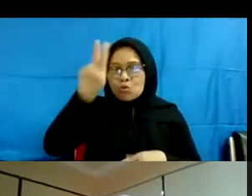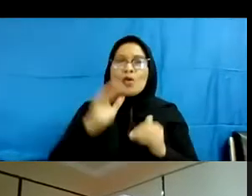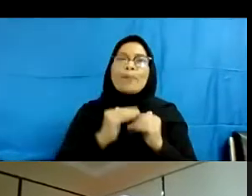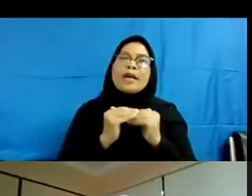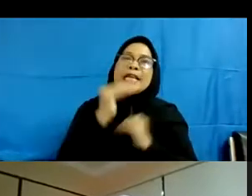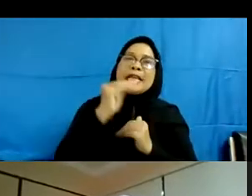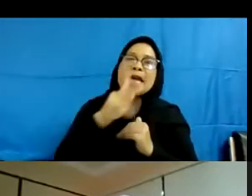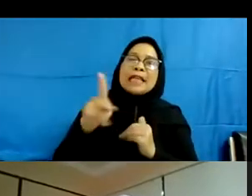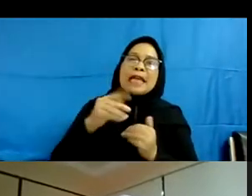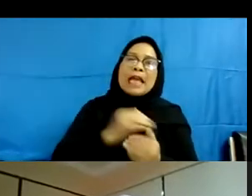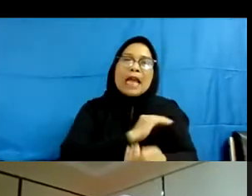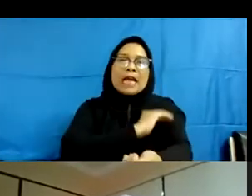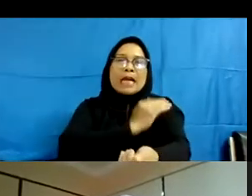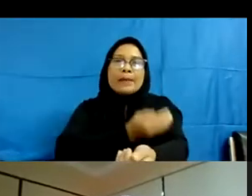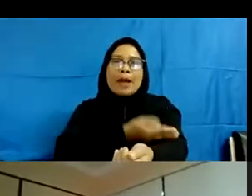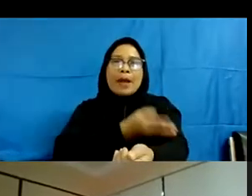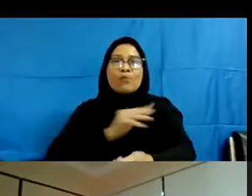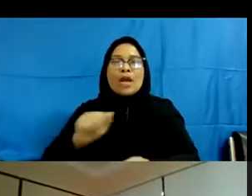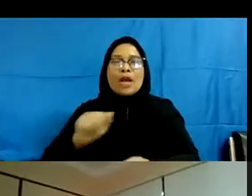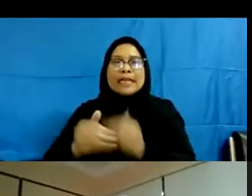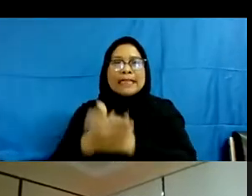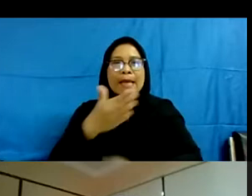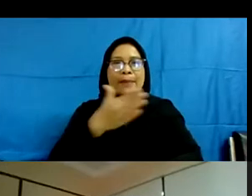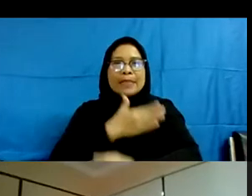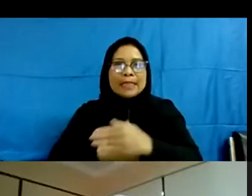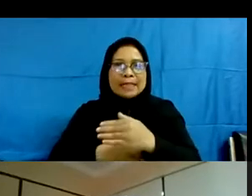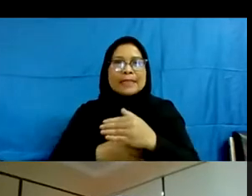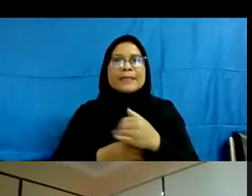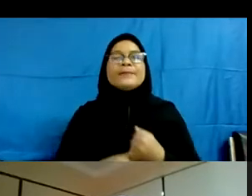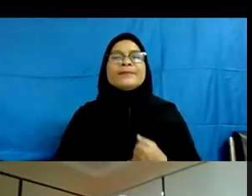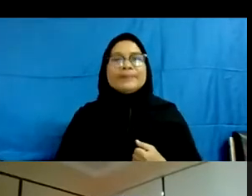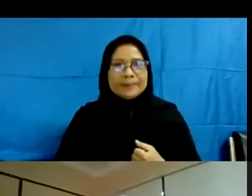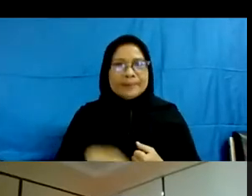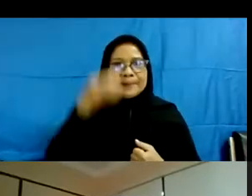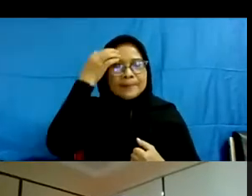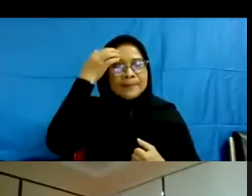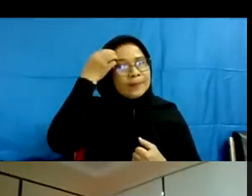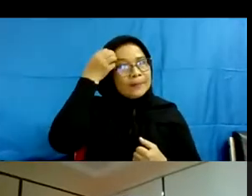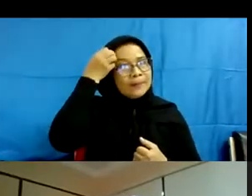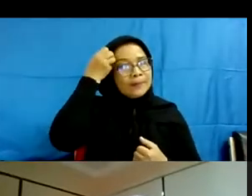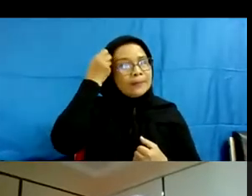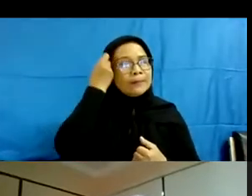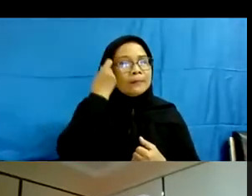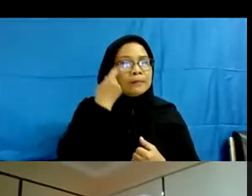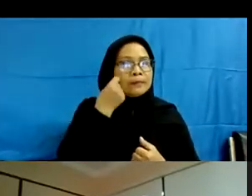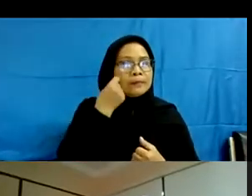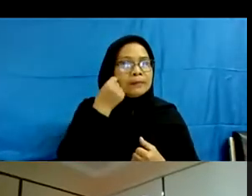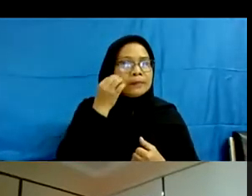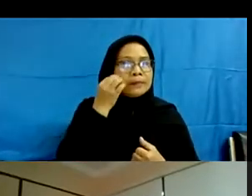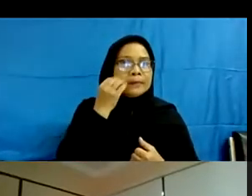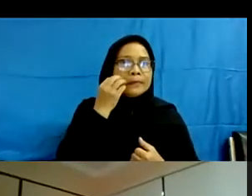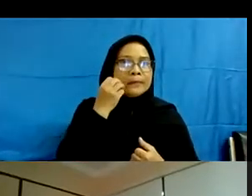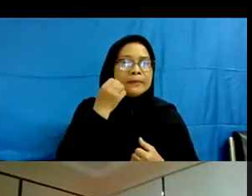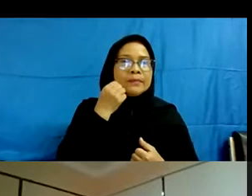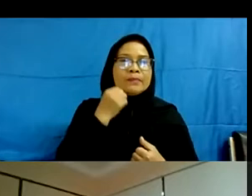peningkatan kemampuan literasi penyandang disabilitas, ya, itu kan pertanyaannya. Betul. Ya. Sama ada sebelumnya pertanyaannya Bu